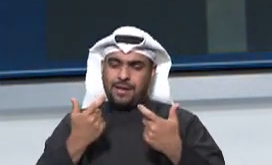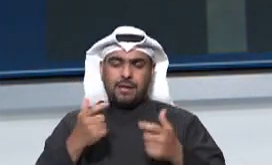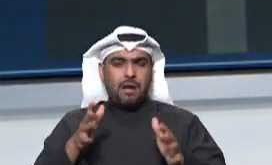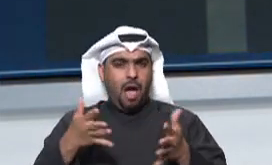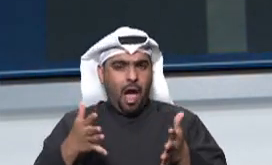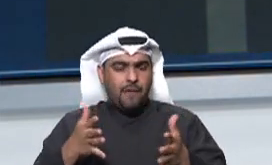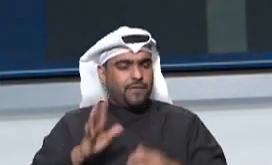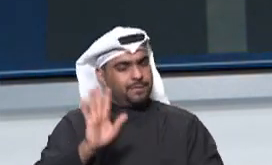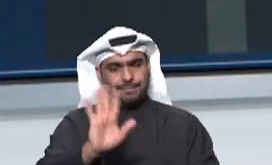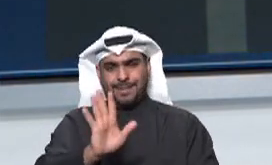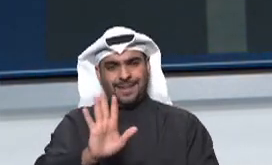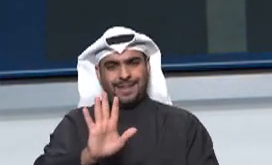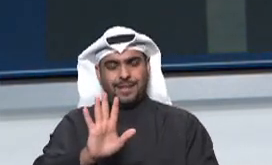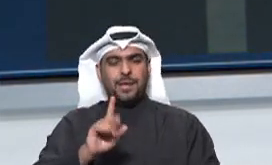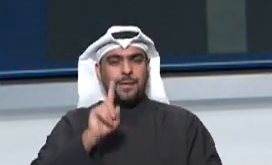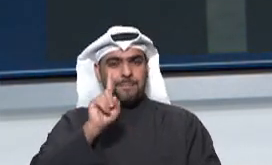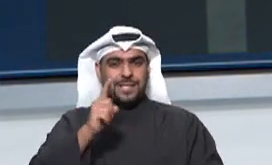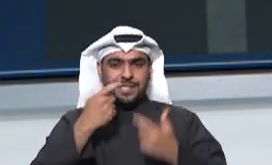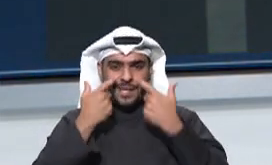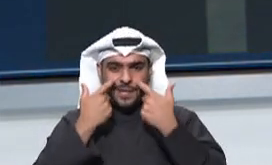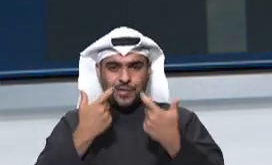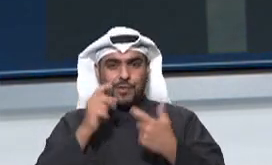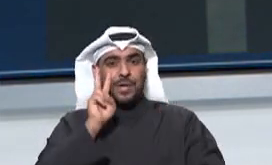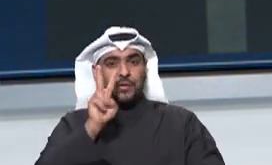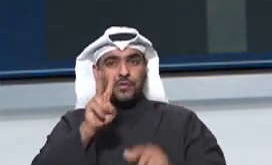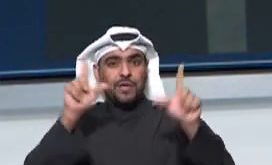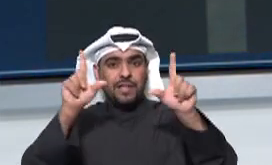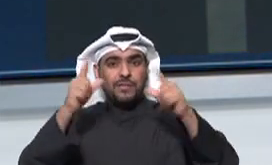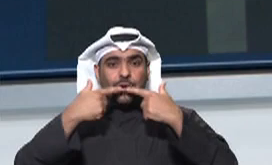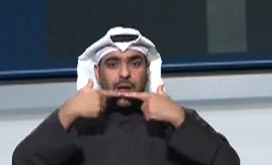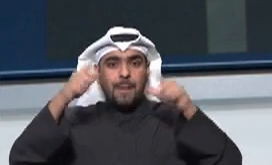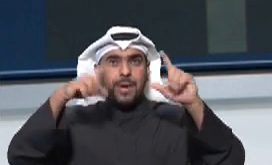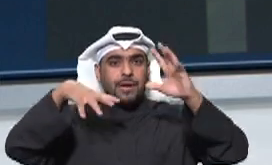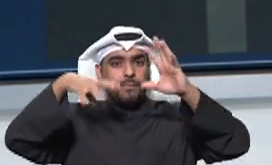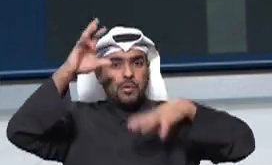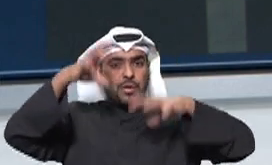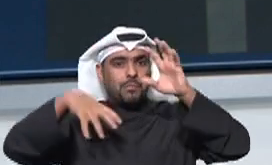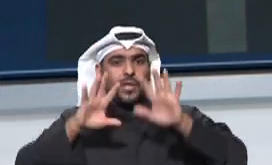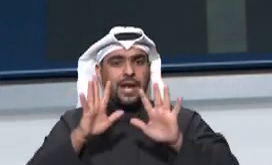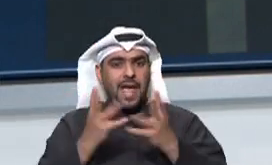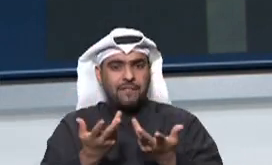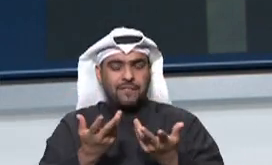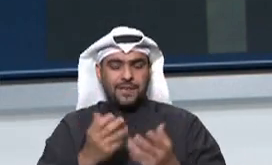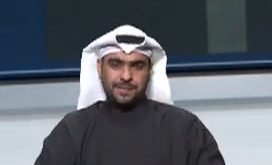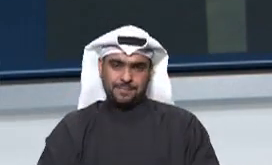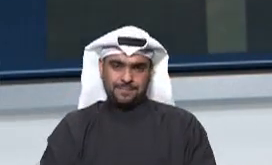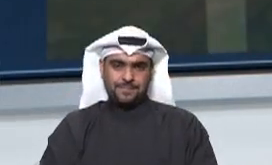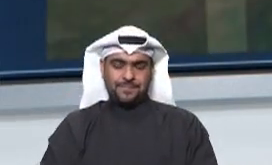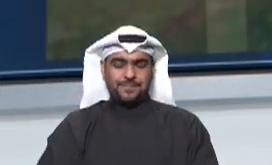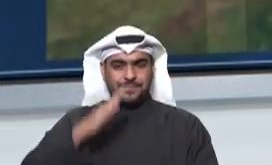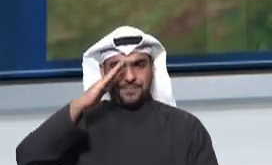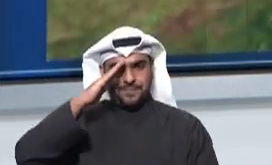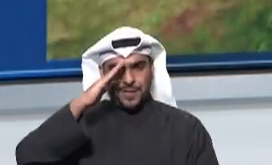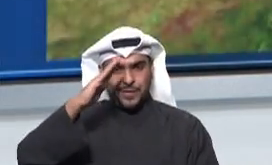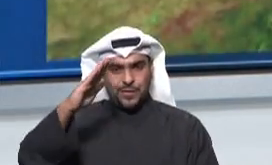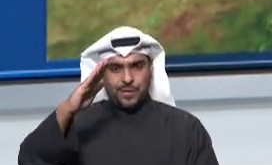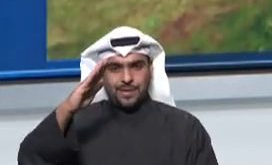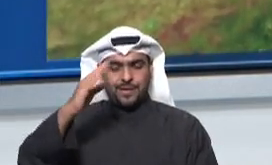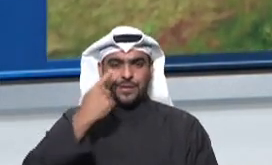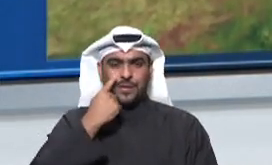للقلق، ونتمنى منكم متابعة الإرشادات ونصائح إدارة الأرصاد الجوية والجهات الرسمية. نشرتنا الجوية تنتهي